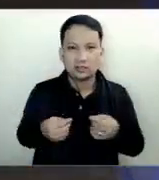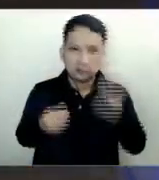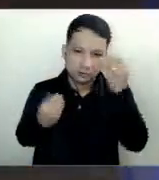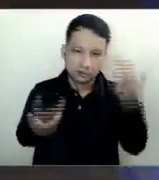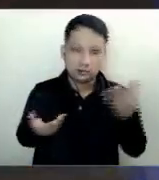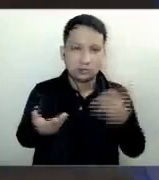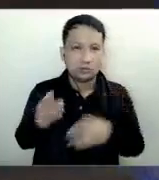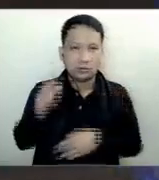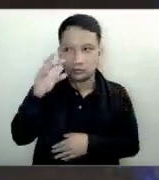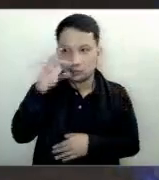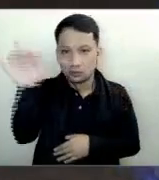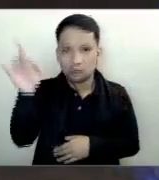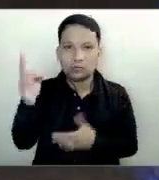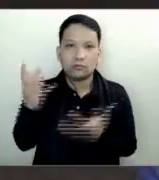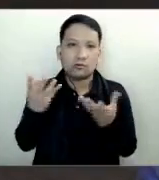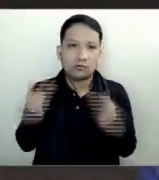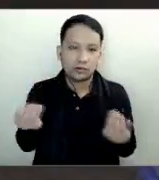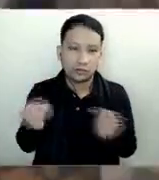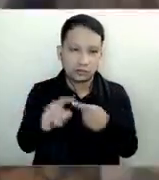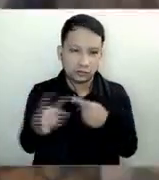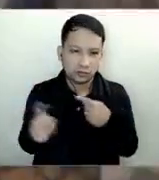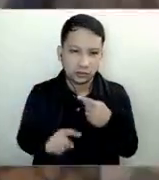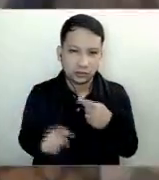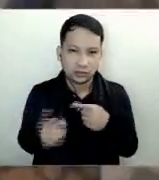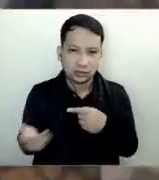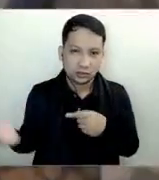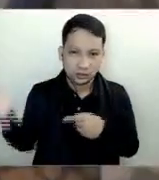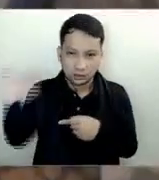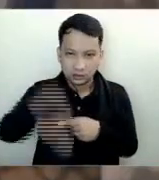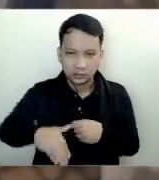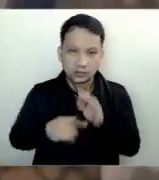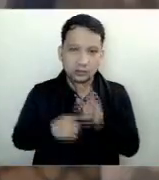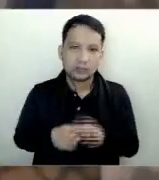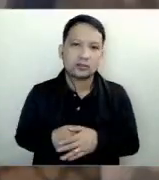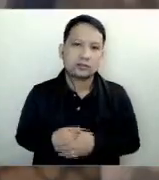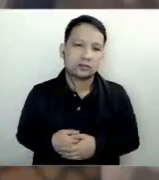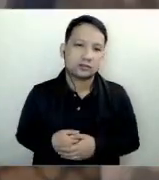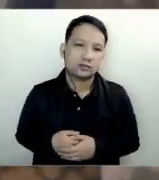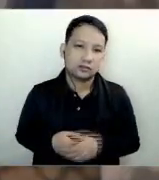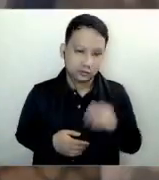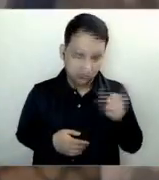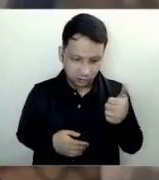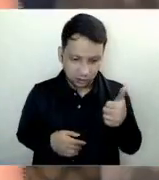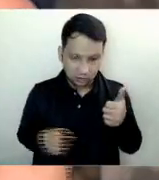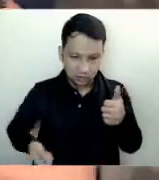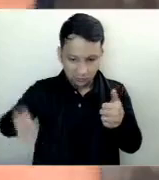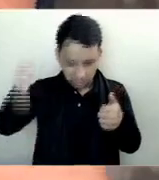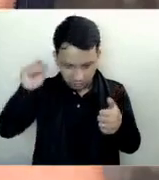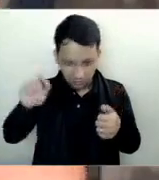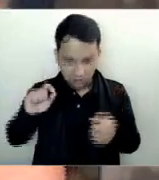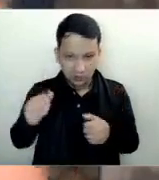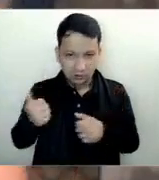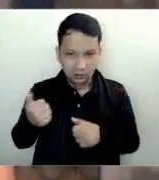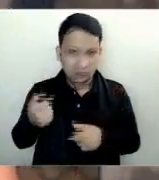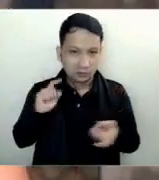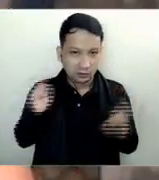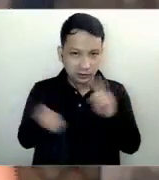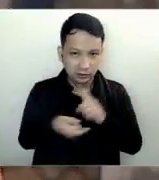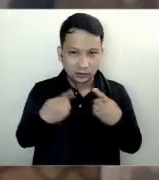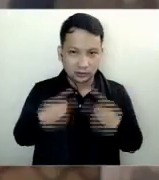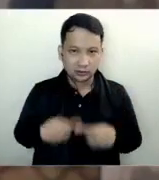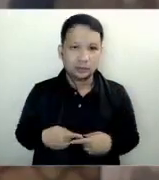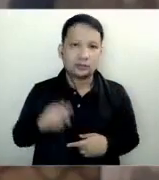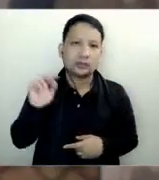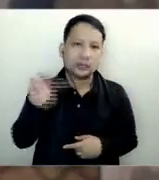mag-brown out pa sa kanila. Maghapon po, binababad sa tubig. 10 beses nagpapalit ang damit, ma'am. Tapos sa gabi, 3 beses din